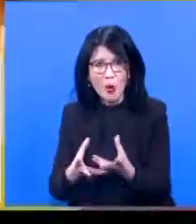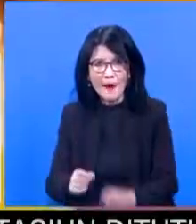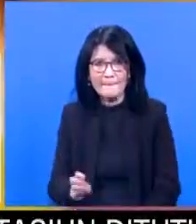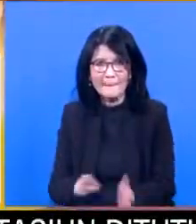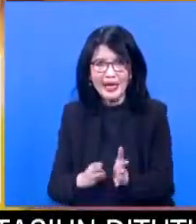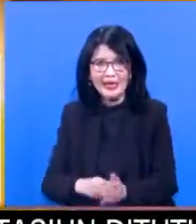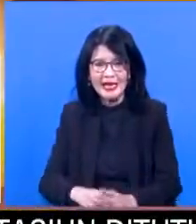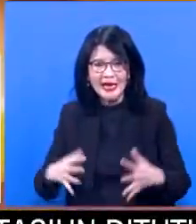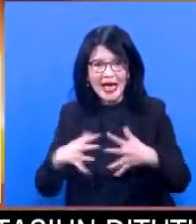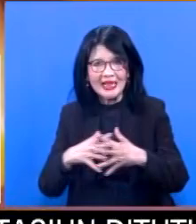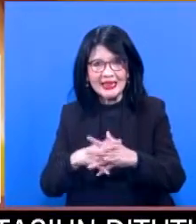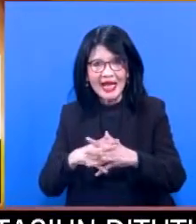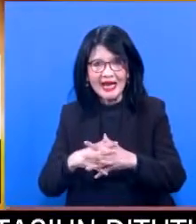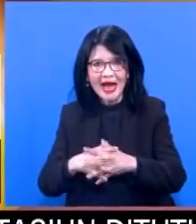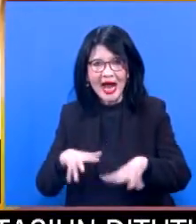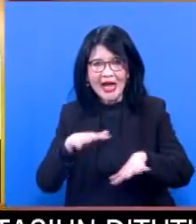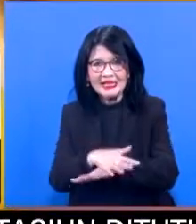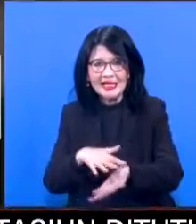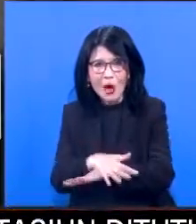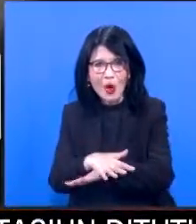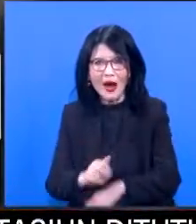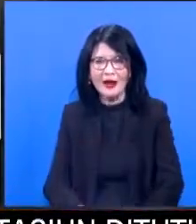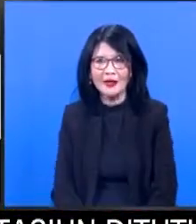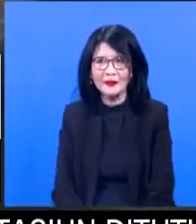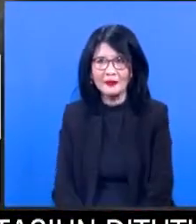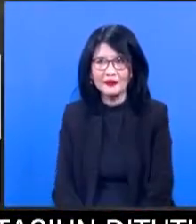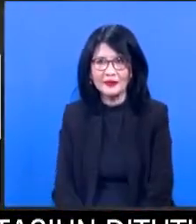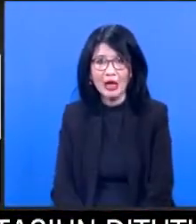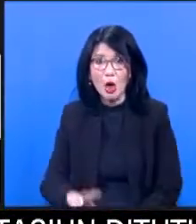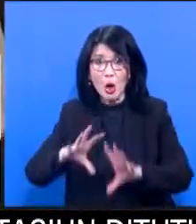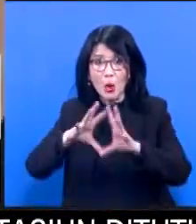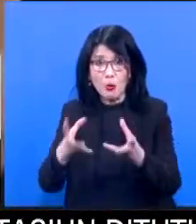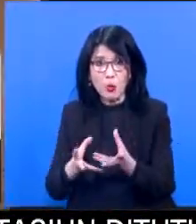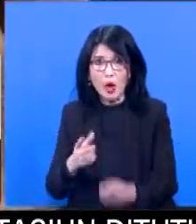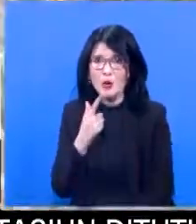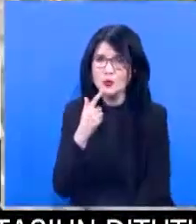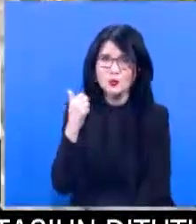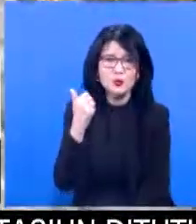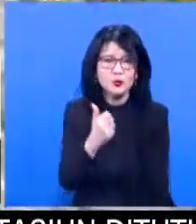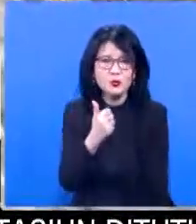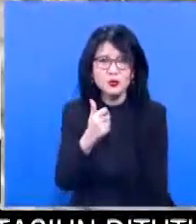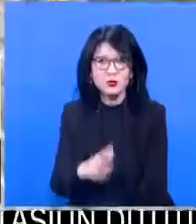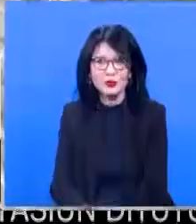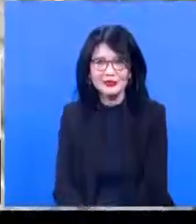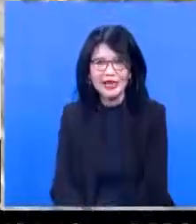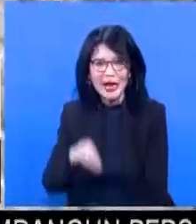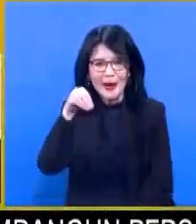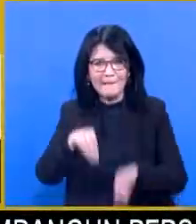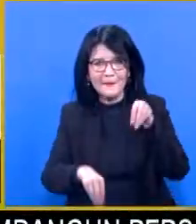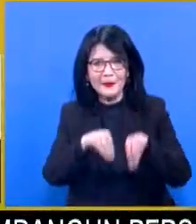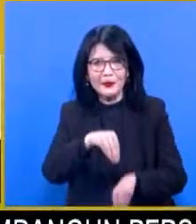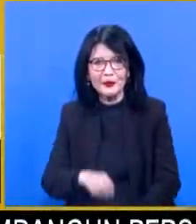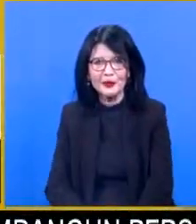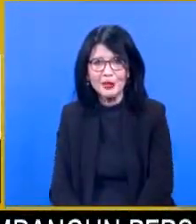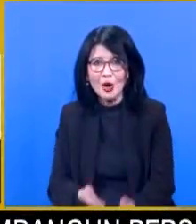lahan persawahan setelah musim tanam padi usai. Melon bukan sembarang melon. Irfan membudidayakan buah melon